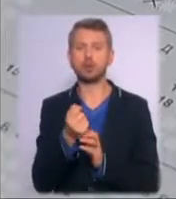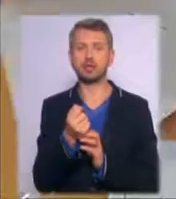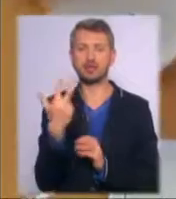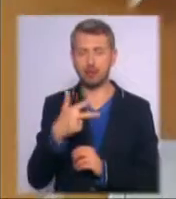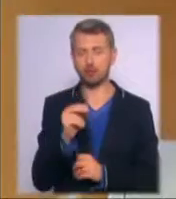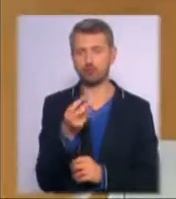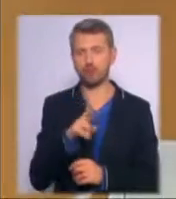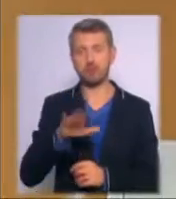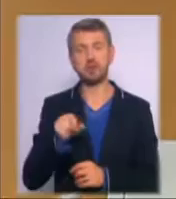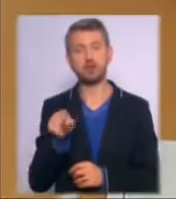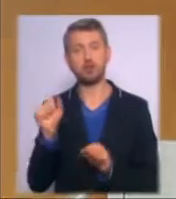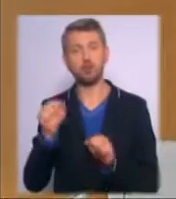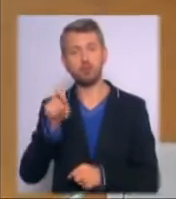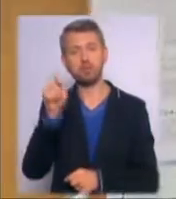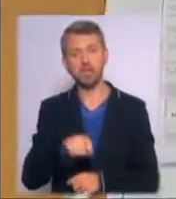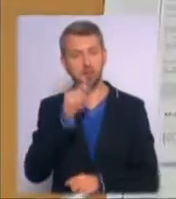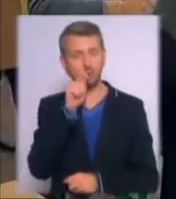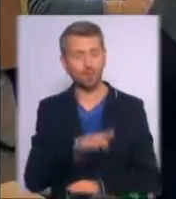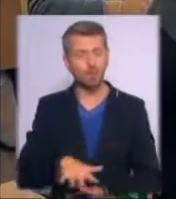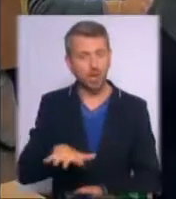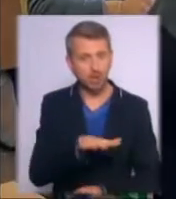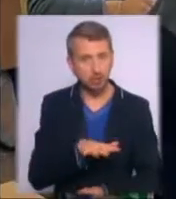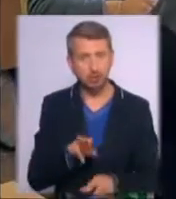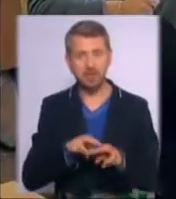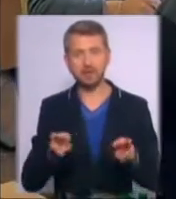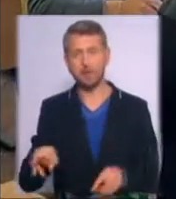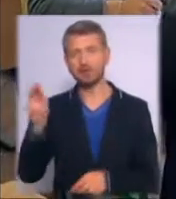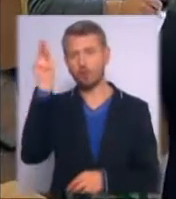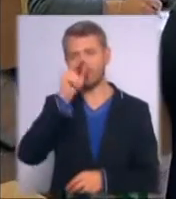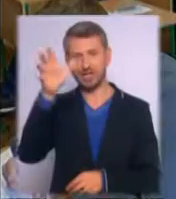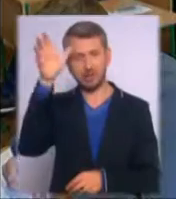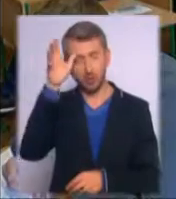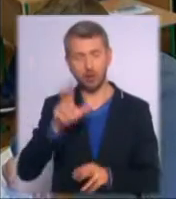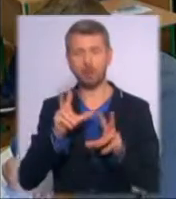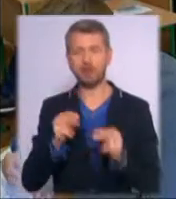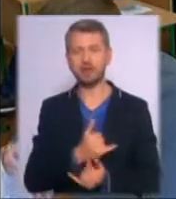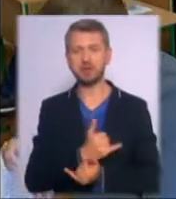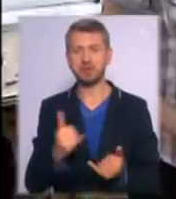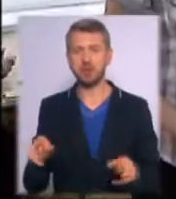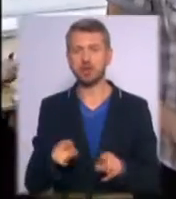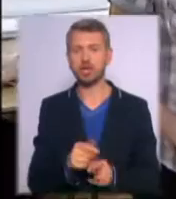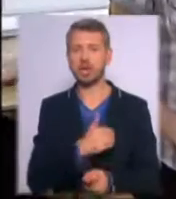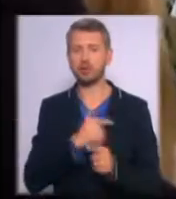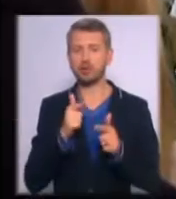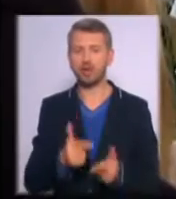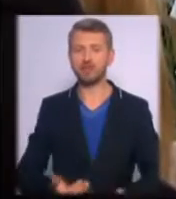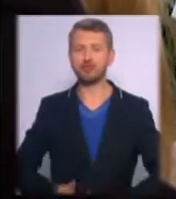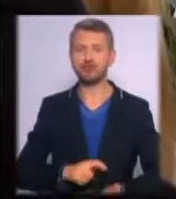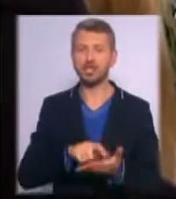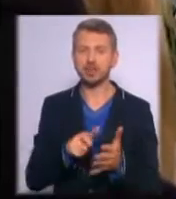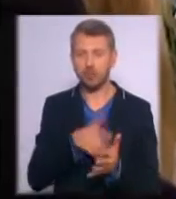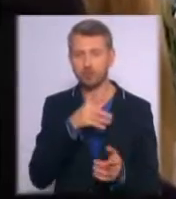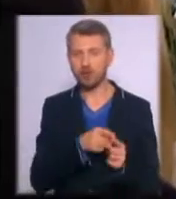зможуть проїхати на материкову частину країни. Міністерство освіти та науки обіцяє забезпечити таких абітурієнтів житлом на час